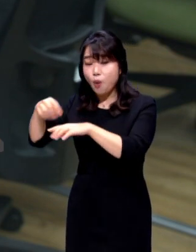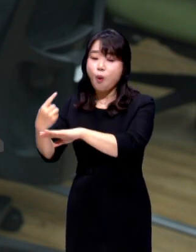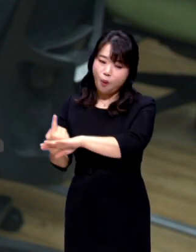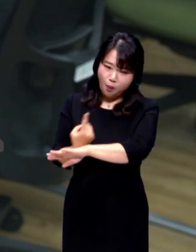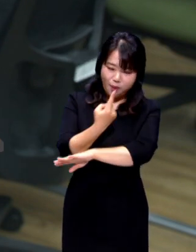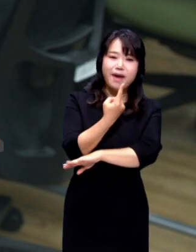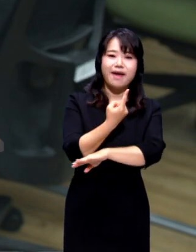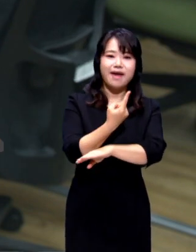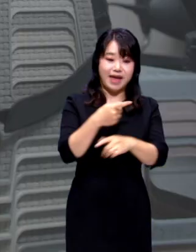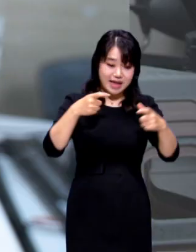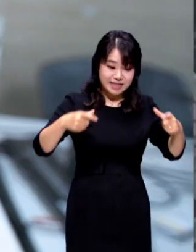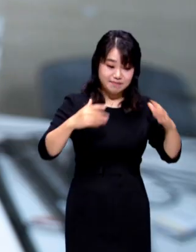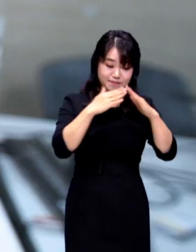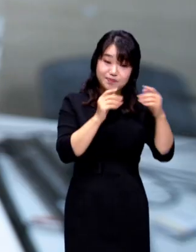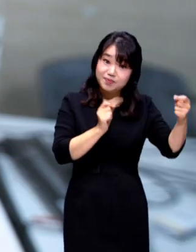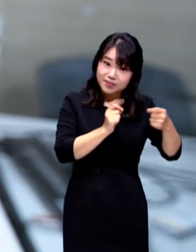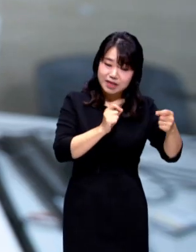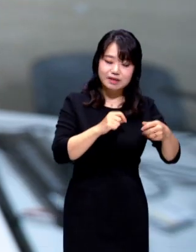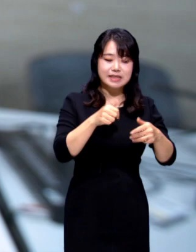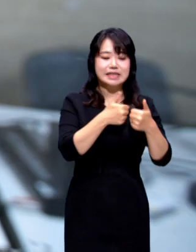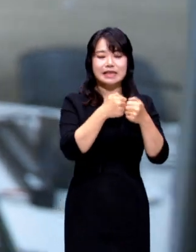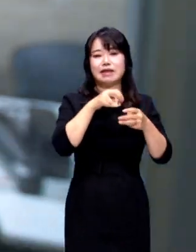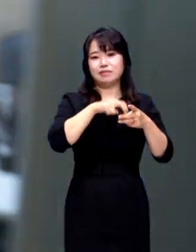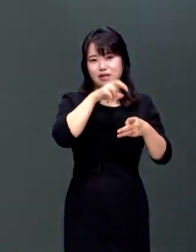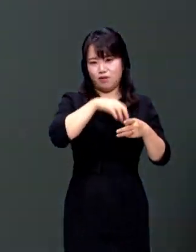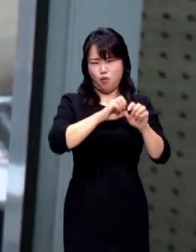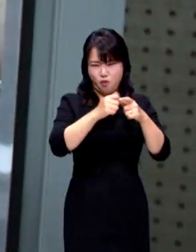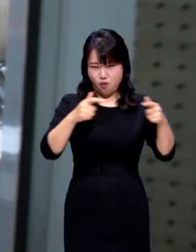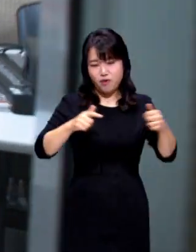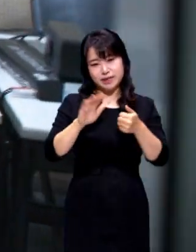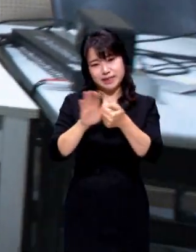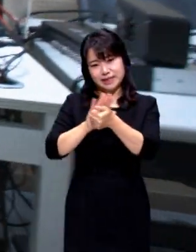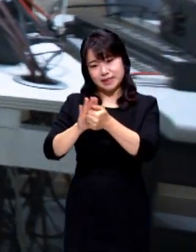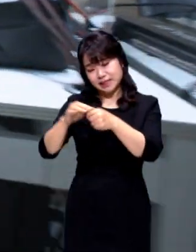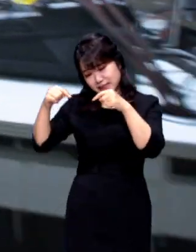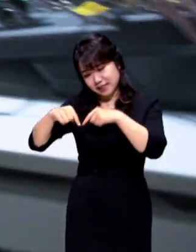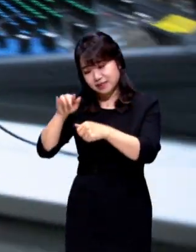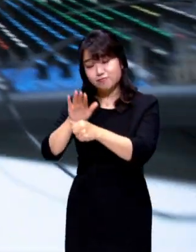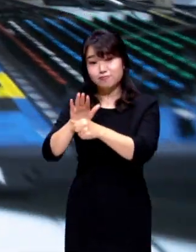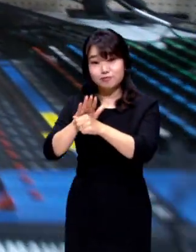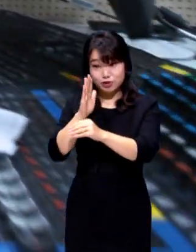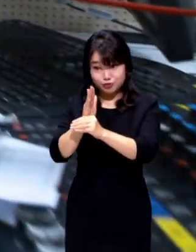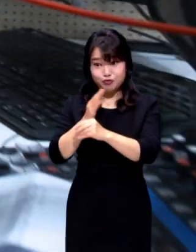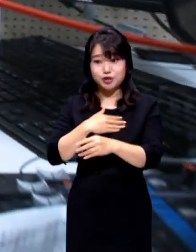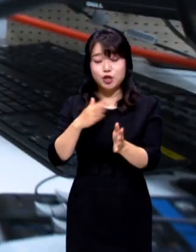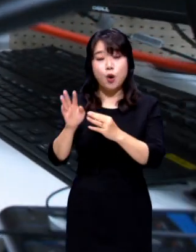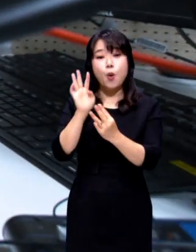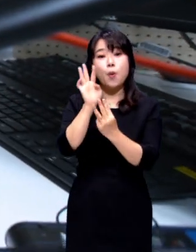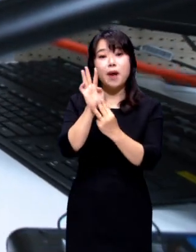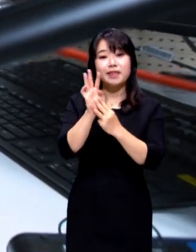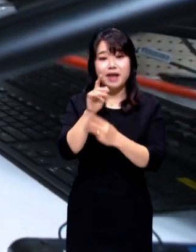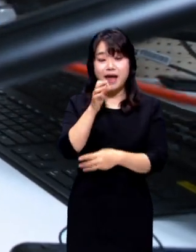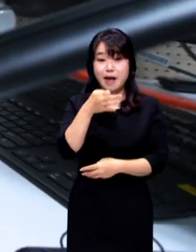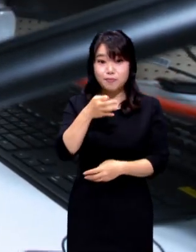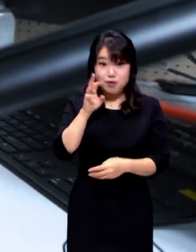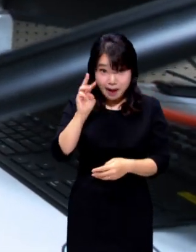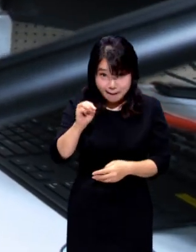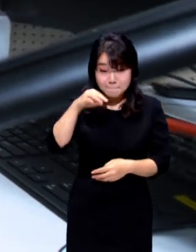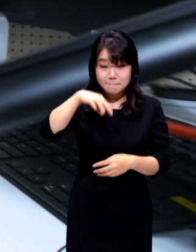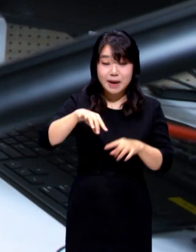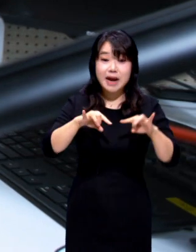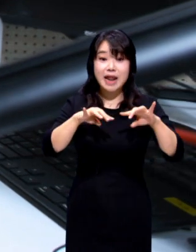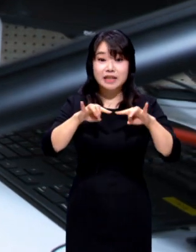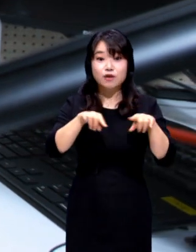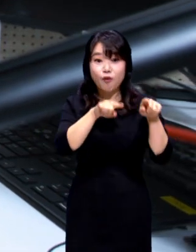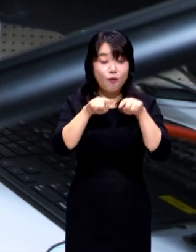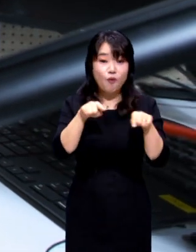마련된 상담센터에서도 여러 프로그램이 운영됩니다. 관악 FM을 통해 학부모와 학생의